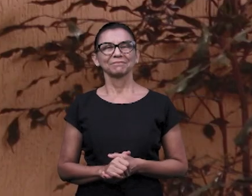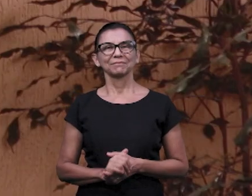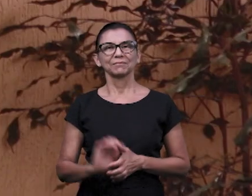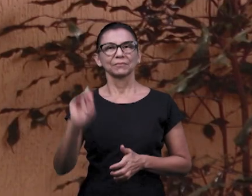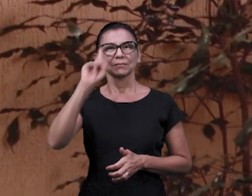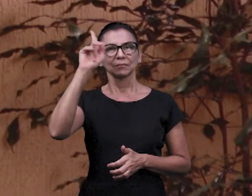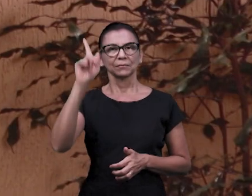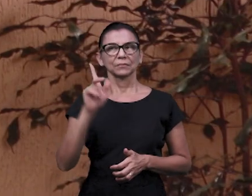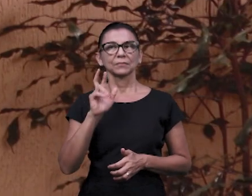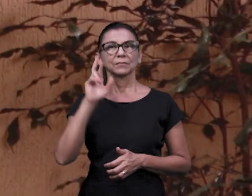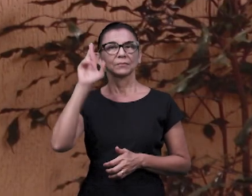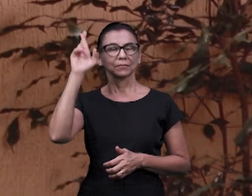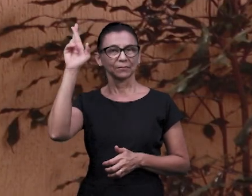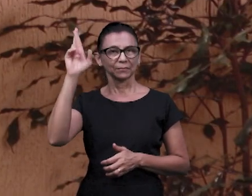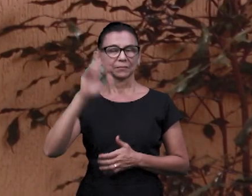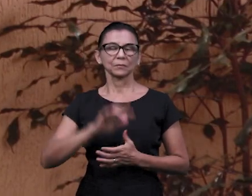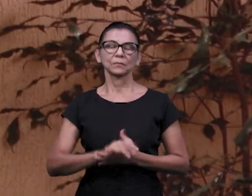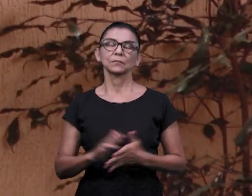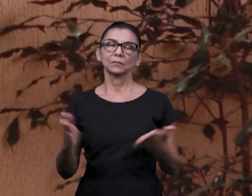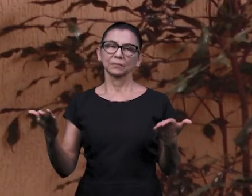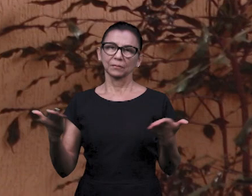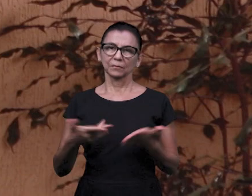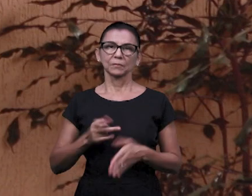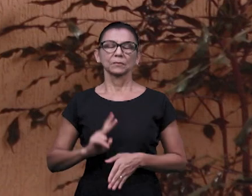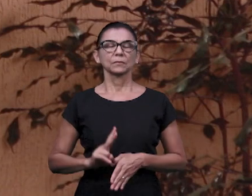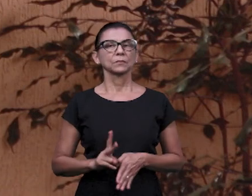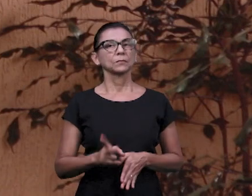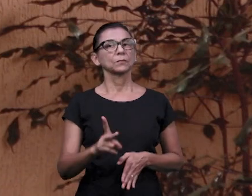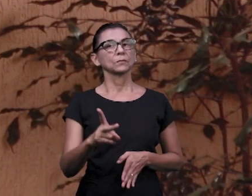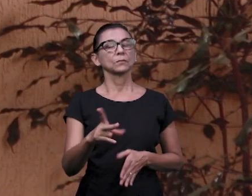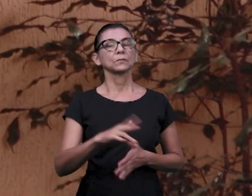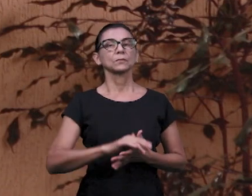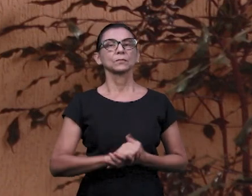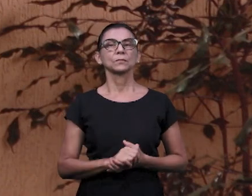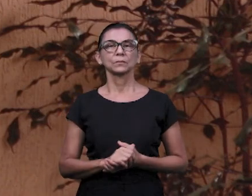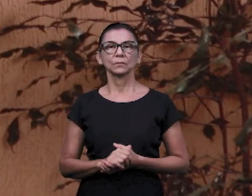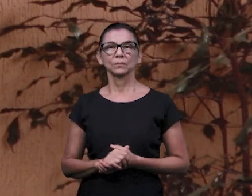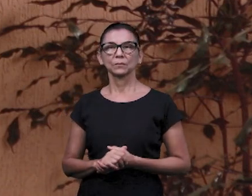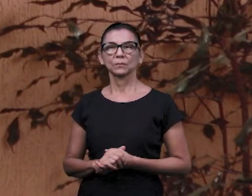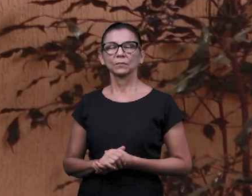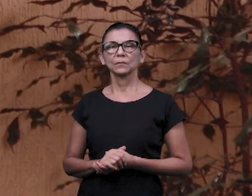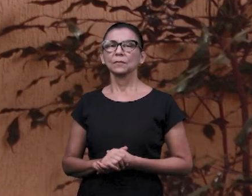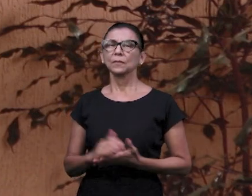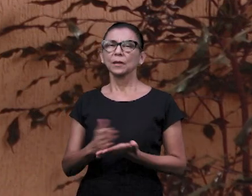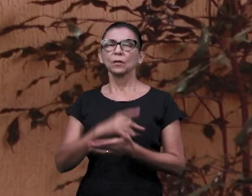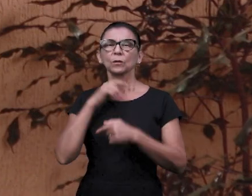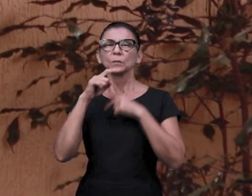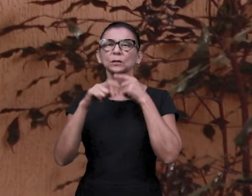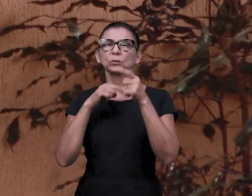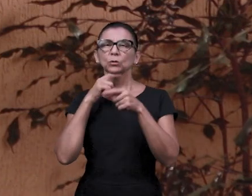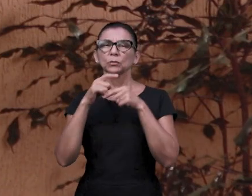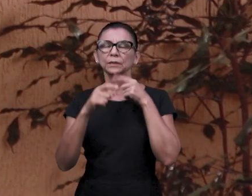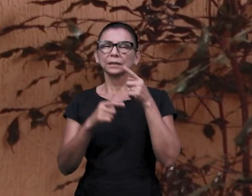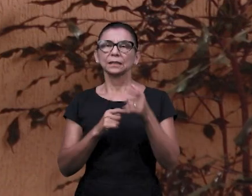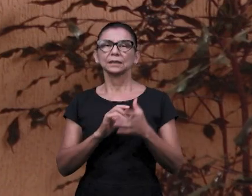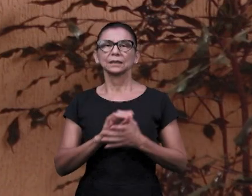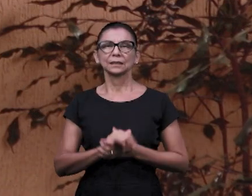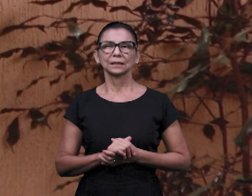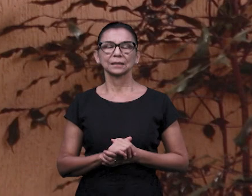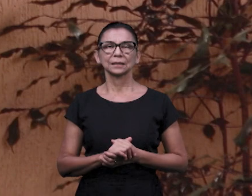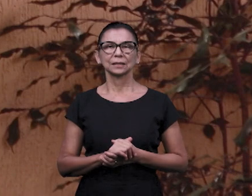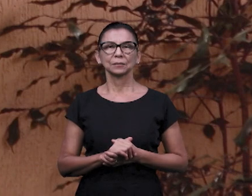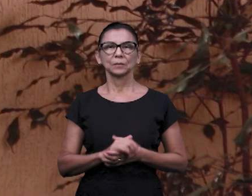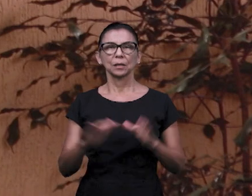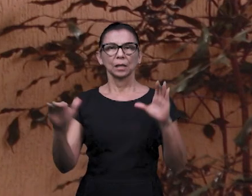La paix du Seigneur, mes frères. Aujourd'hui, nous allons continuer en répondant à quelques doutes qui nous ont été envoyés